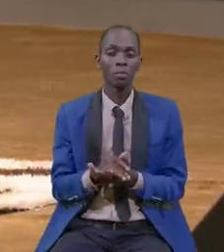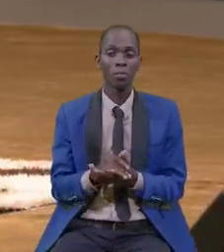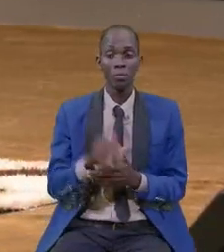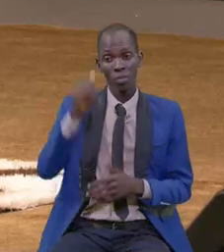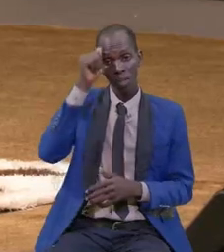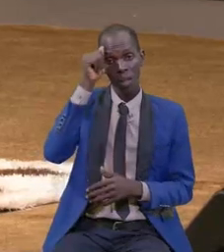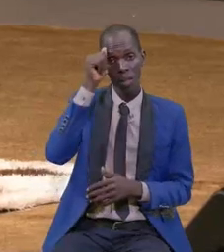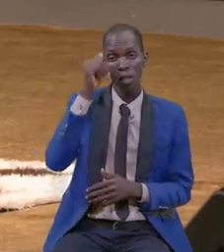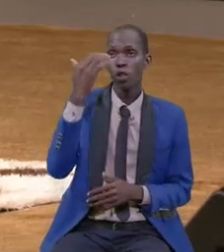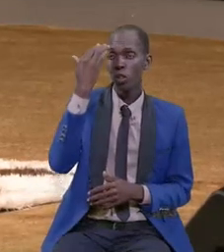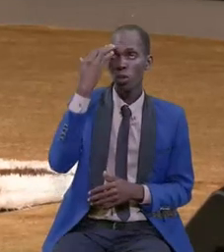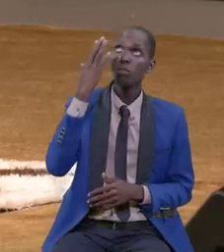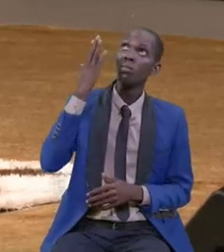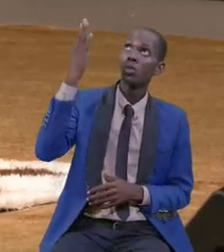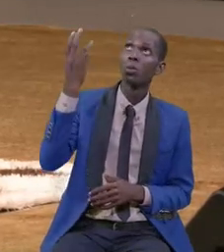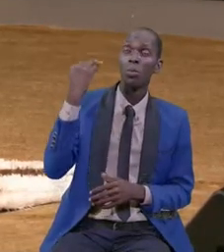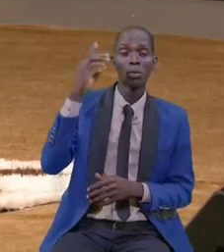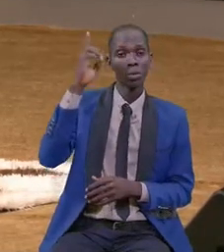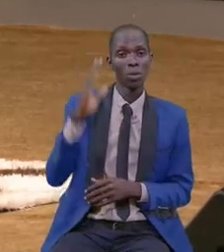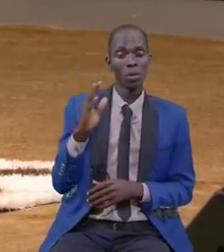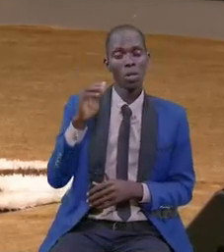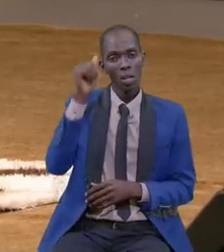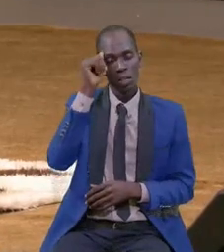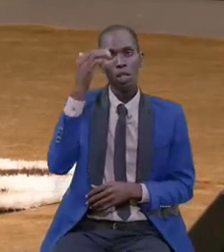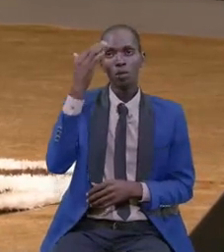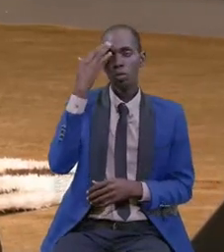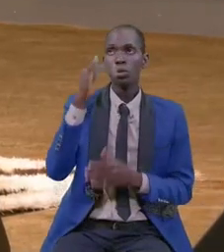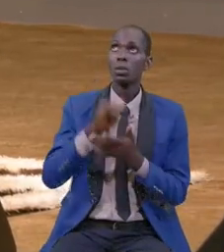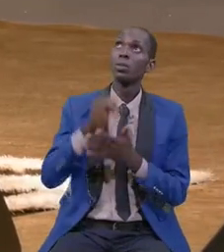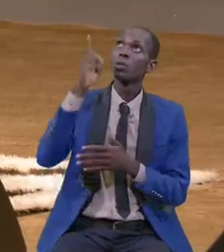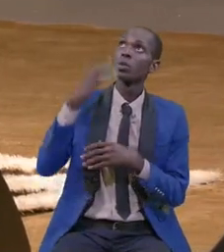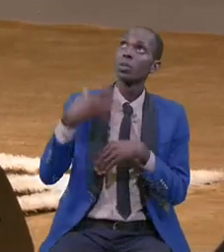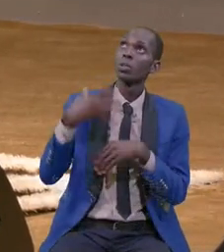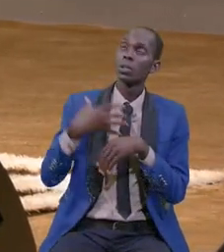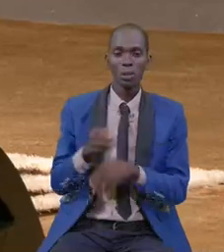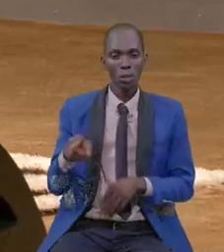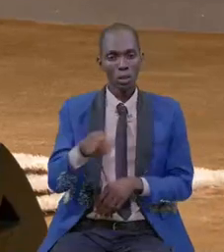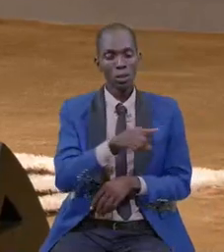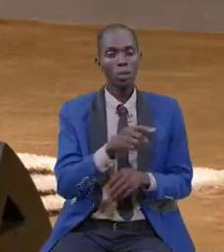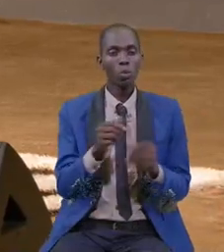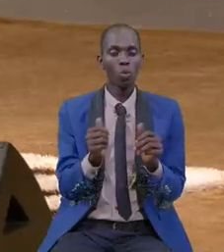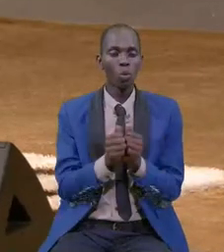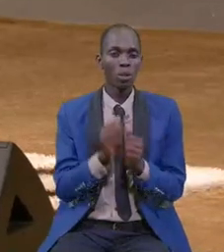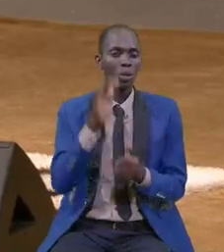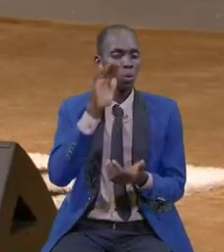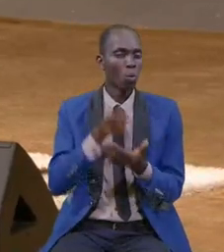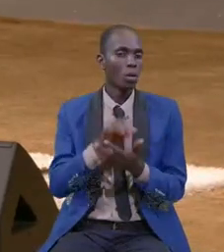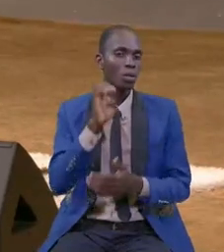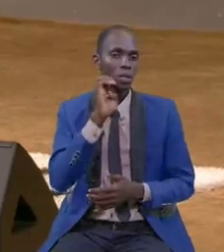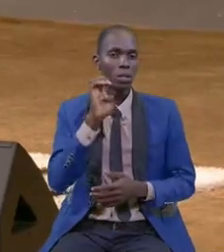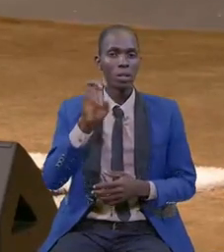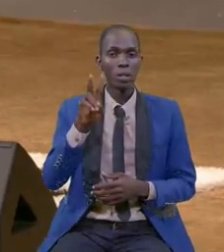Dieu il savait que Dieu l'avait créé il savait que Dieu avait créé ve sa femme et il n'avait pas de